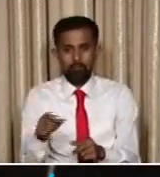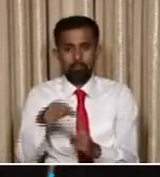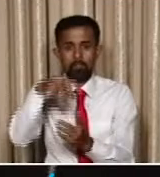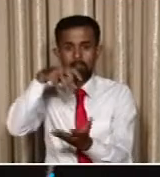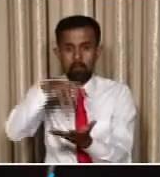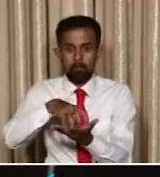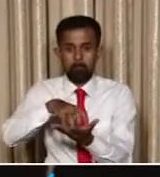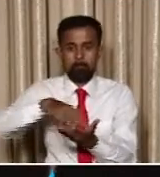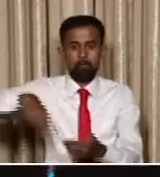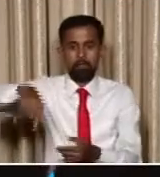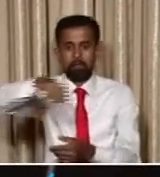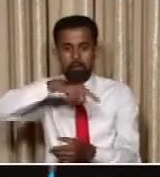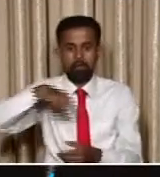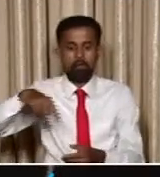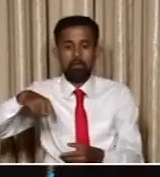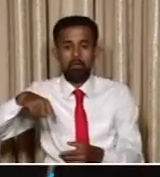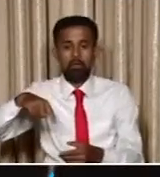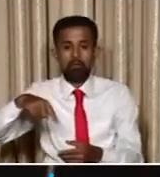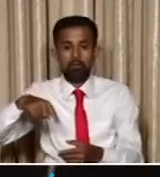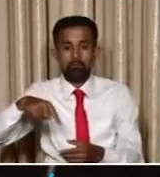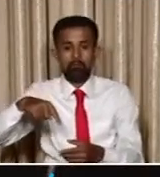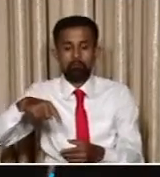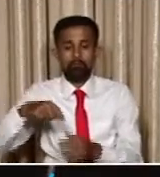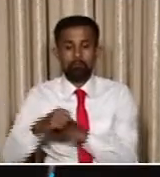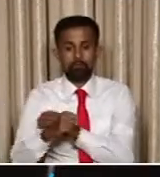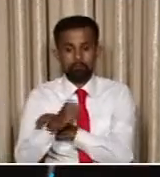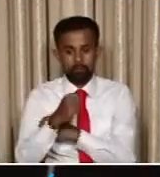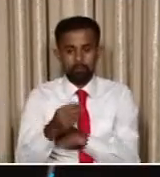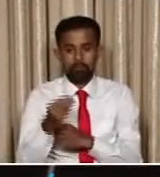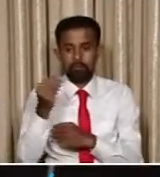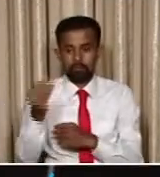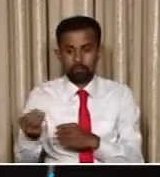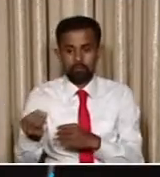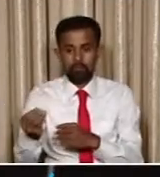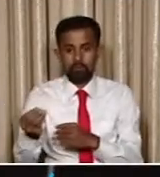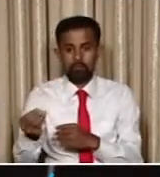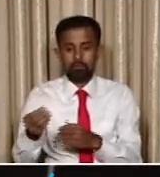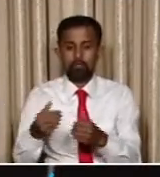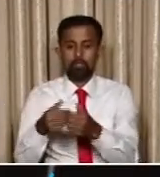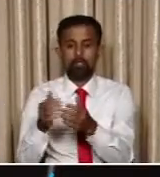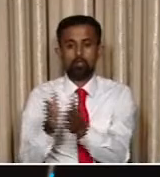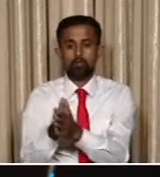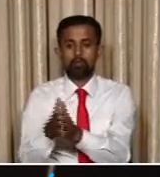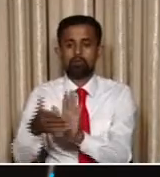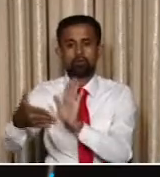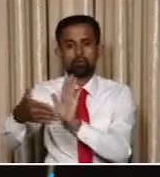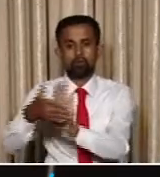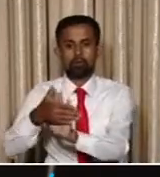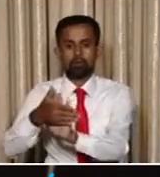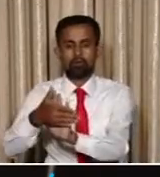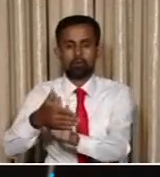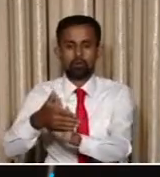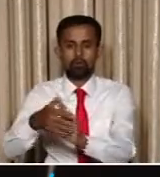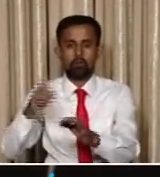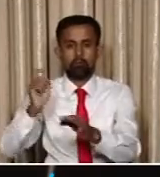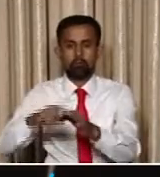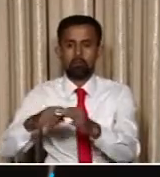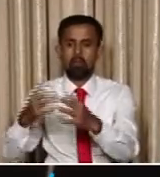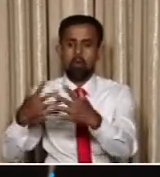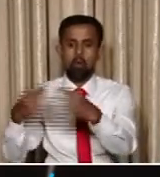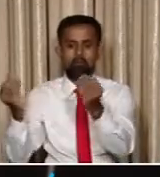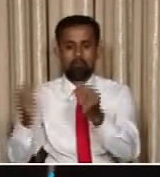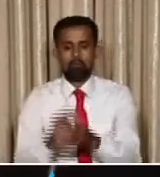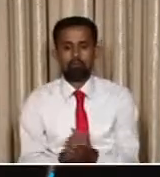पलाते अधिकारियट मे बलय पवरला एगोलंट एगोलोत् एक्क मे प्रश्न टीक